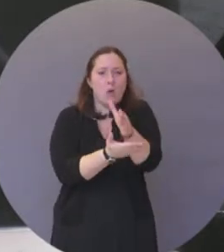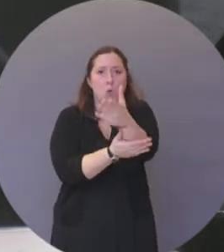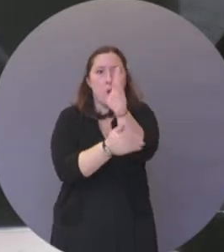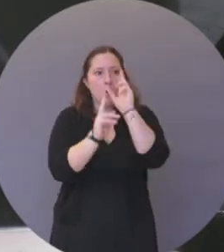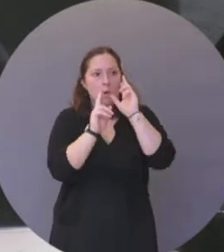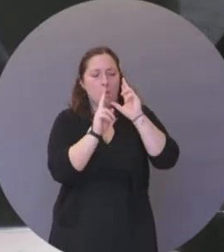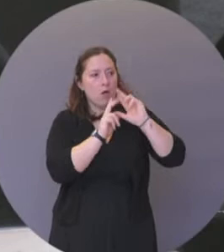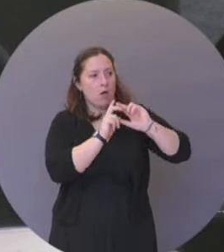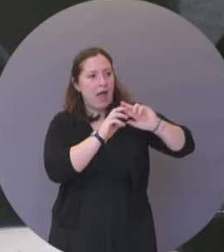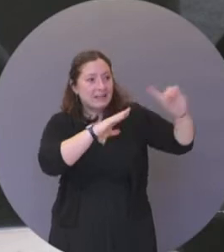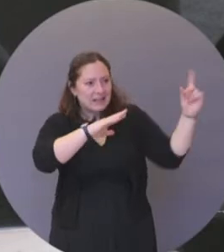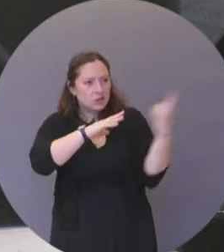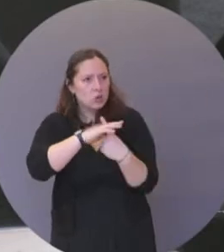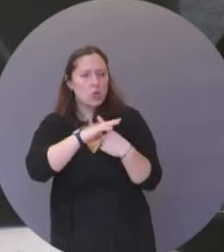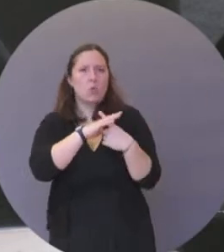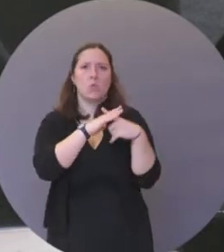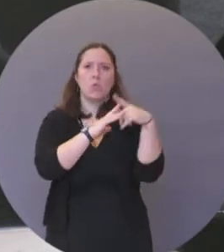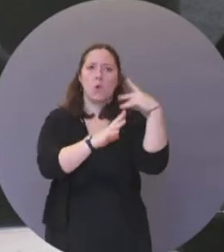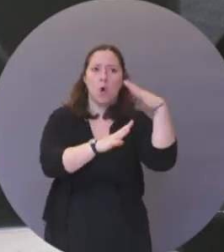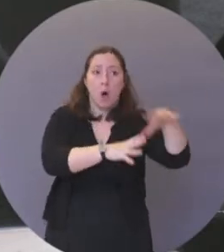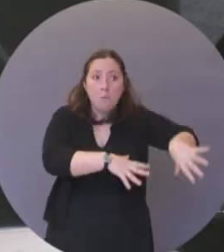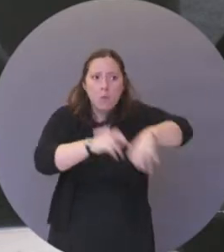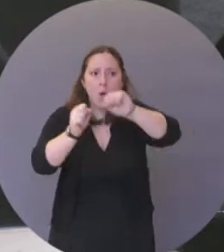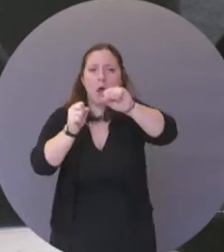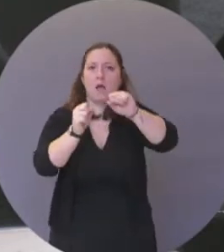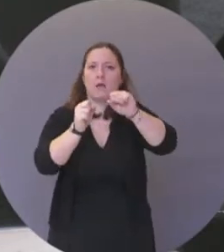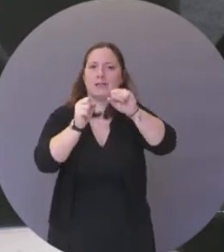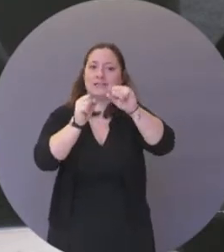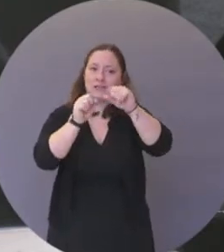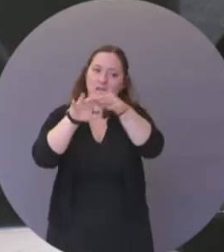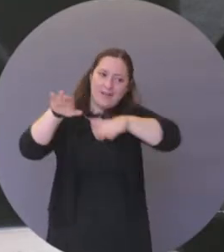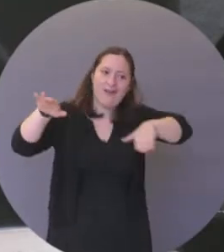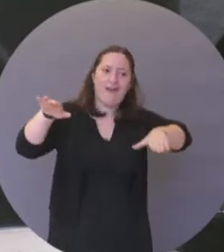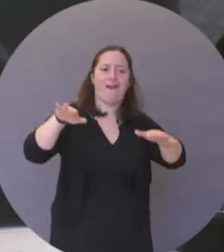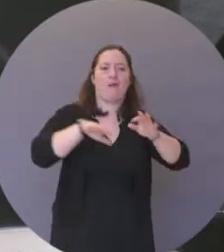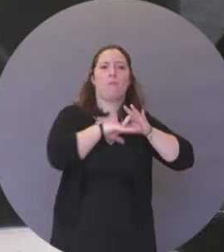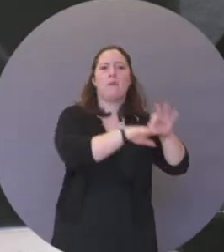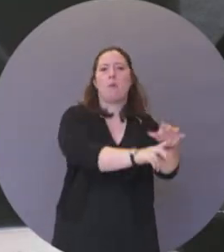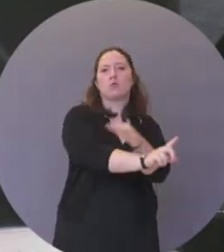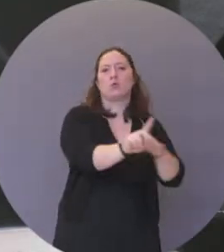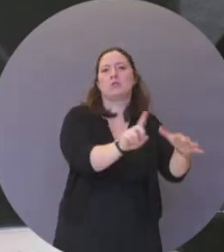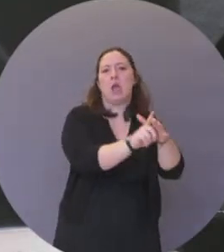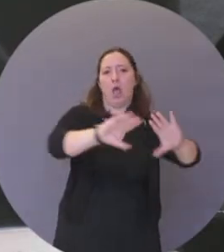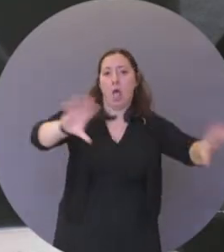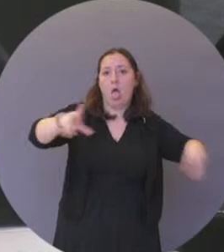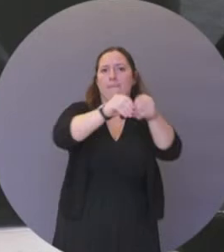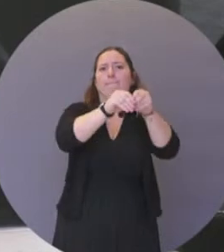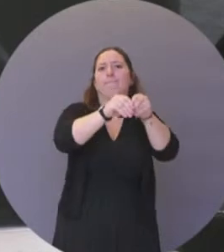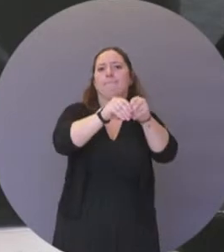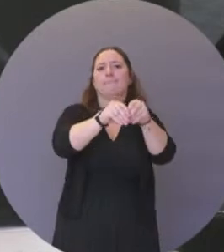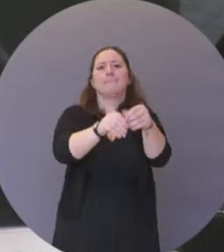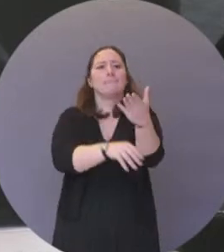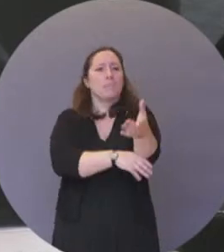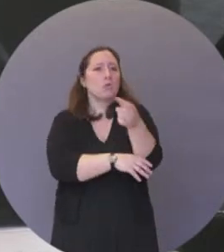va bien avec l'accompagnement social qu'on peut apporter vous rappeler tout à l'heure monsieur Bérégovoy qu'on rencontre des